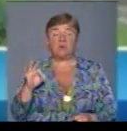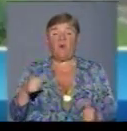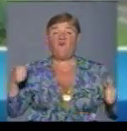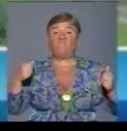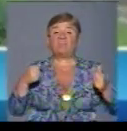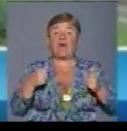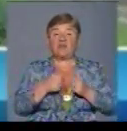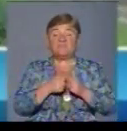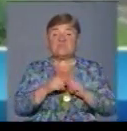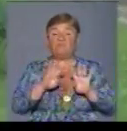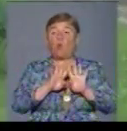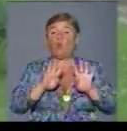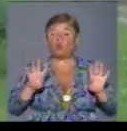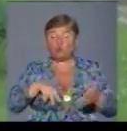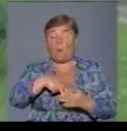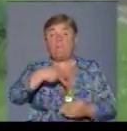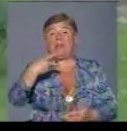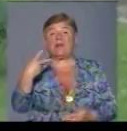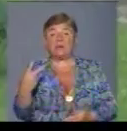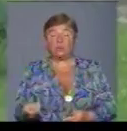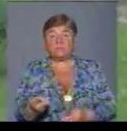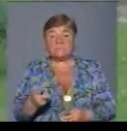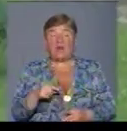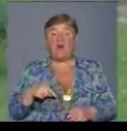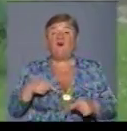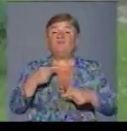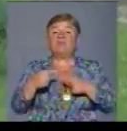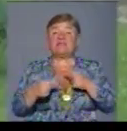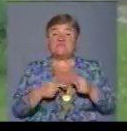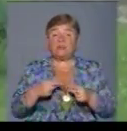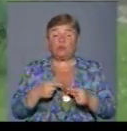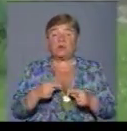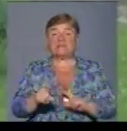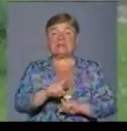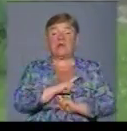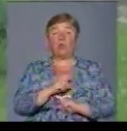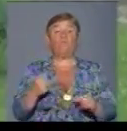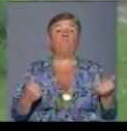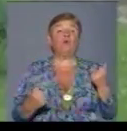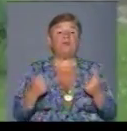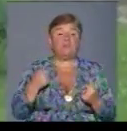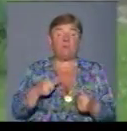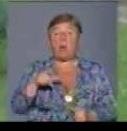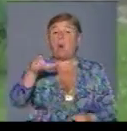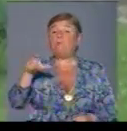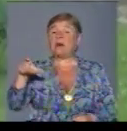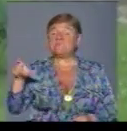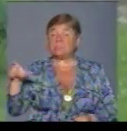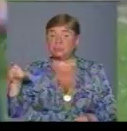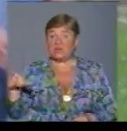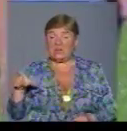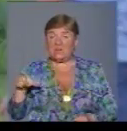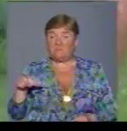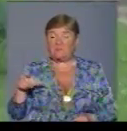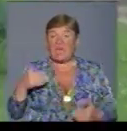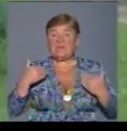вдарився в огорожу, перекинувся. Внаслідок аварії загинув водій. Двоє пасажирів отримали